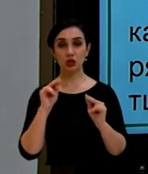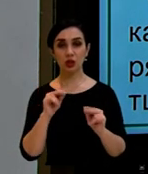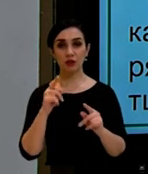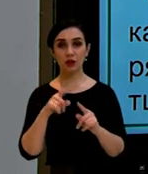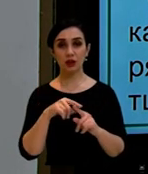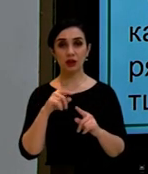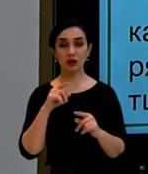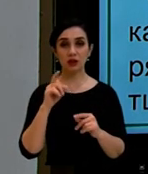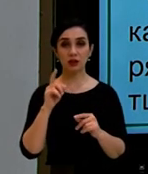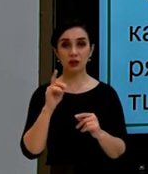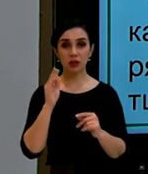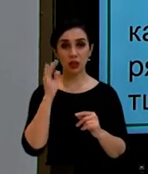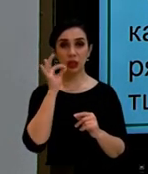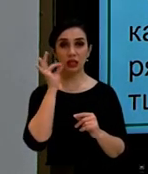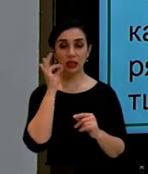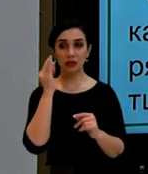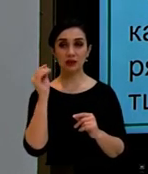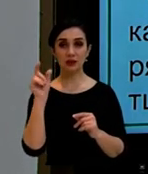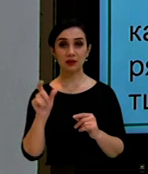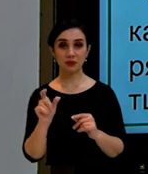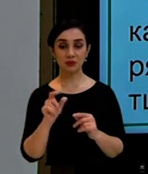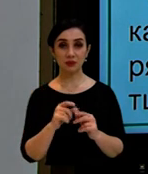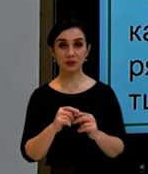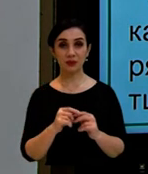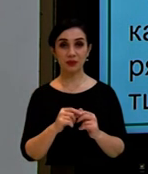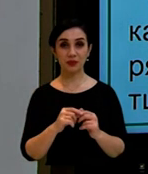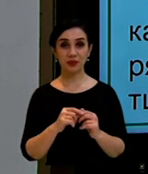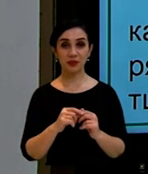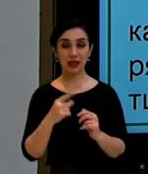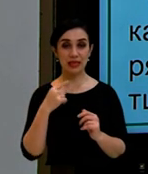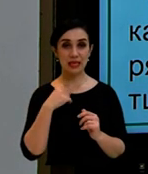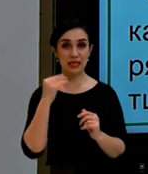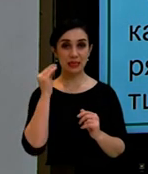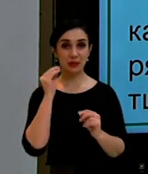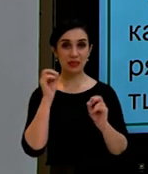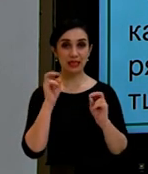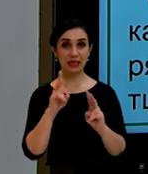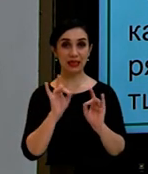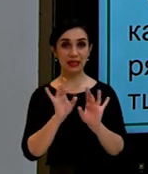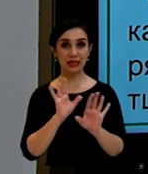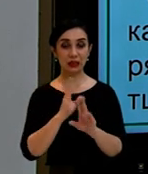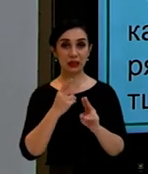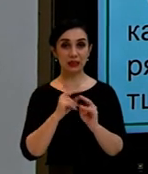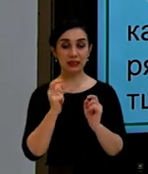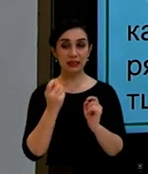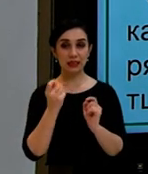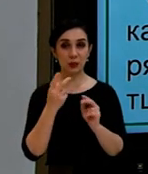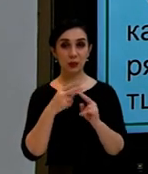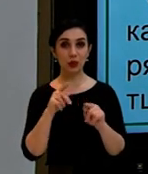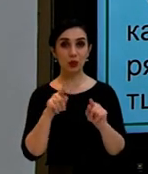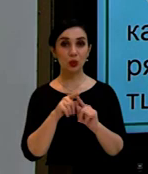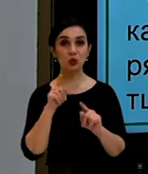сумасброда хитрый к villa ребята я вам специально не рассказываю вот эту вот изюминку